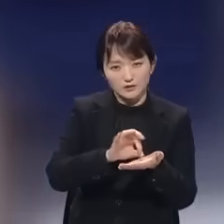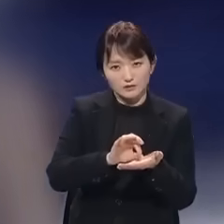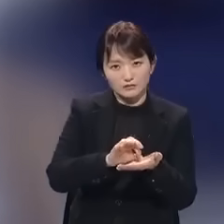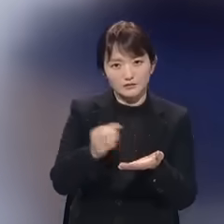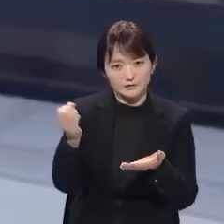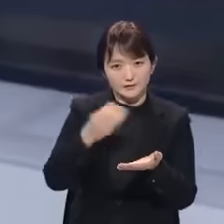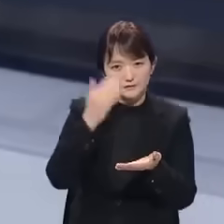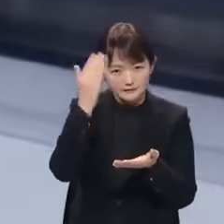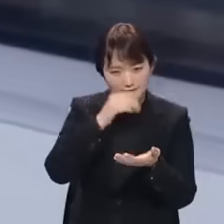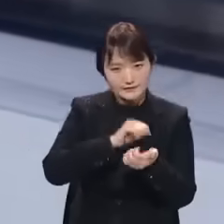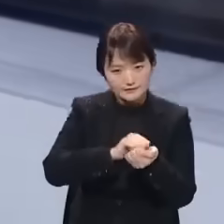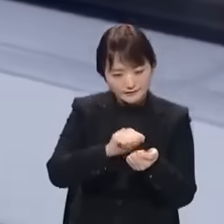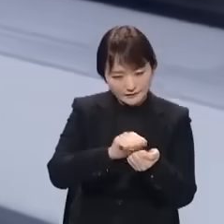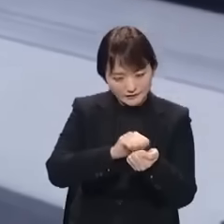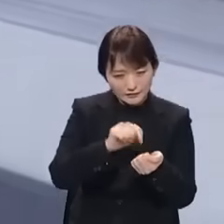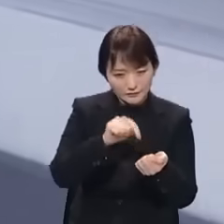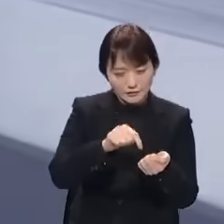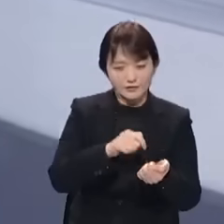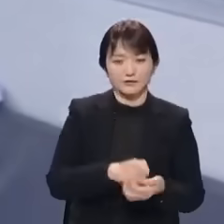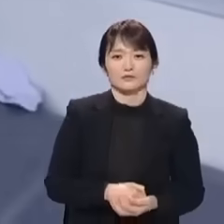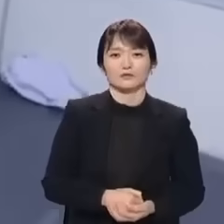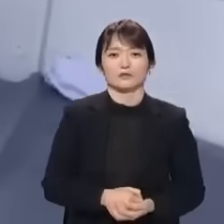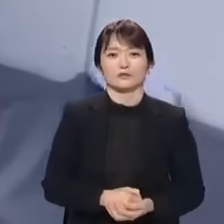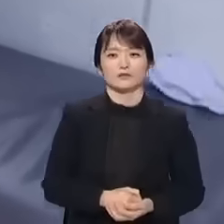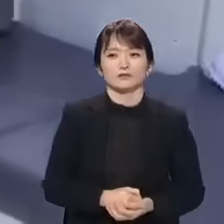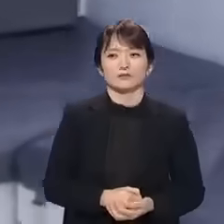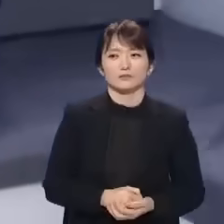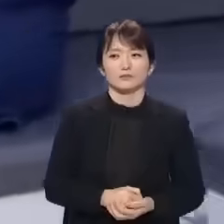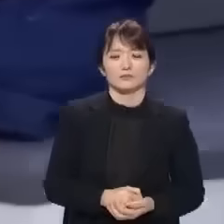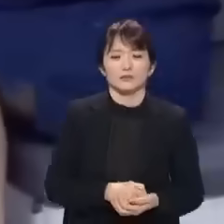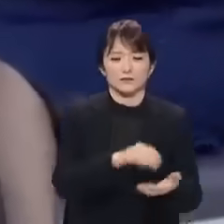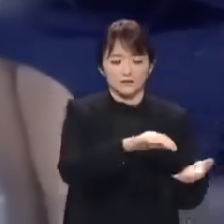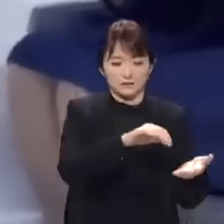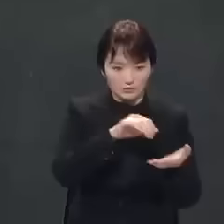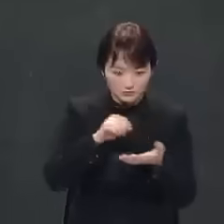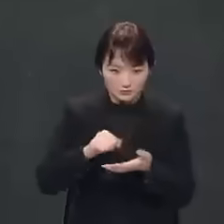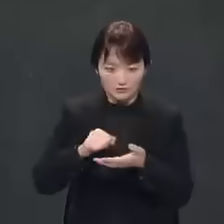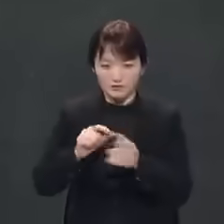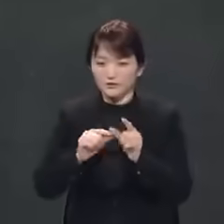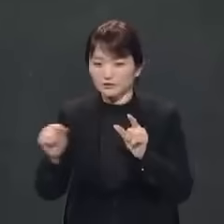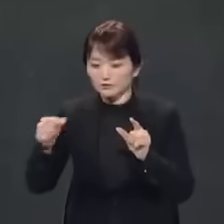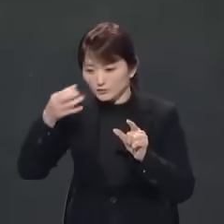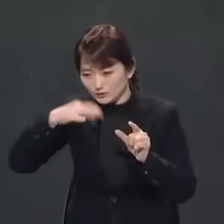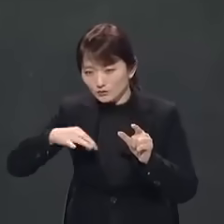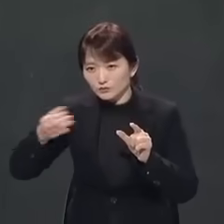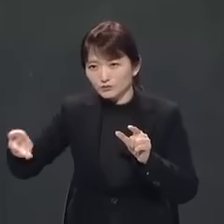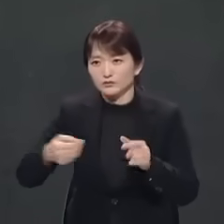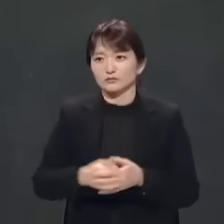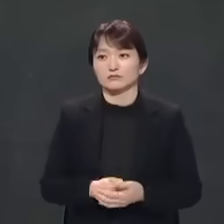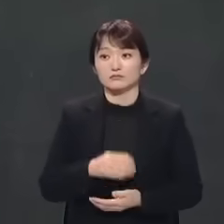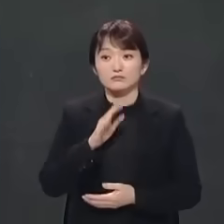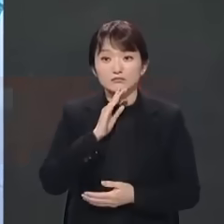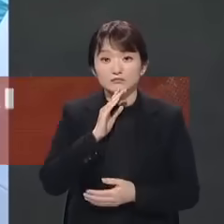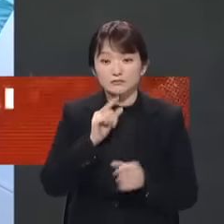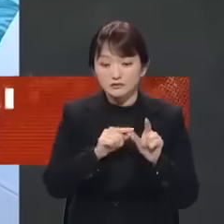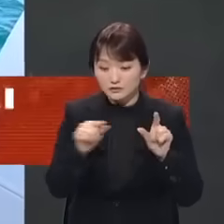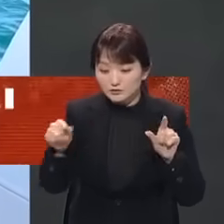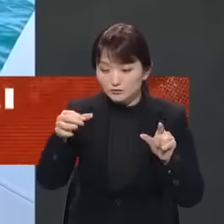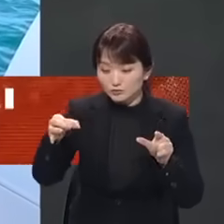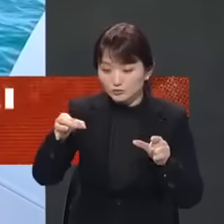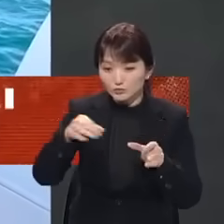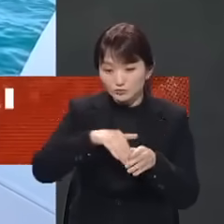투자를 하면 일정 비율 수익금을 주겠다라는 내용이었습니다. 그리고 실제로요 몇 차례 수익금을 넣어주기도 했습니다. 하지만